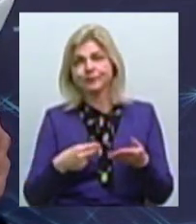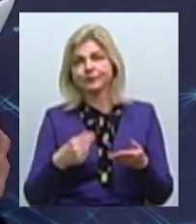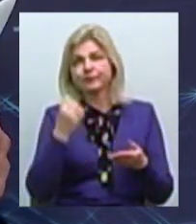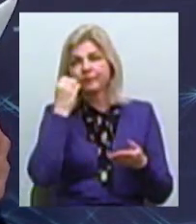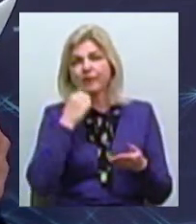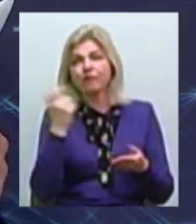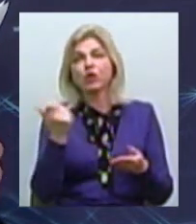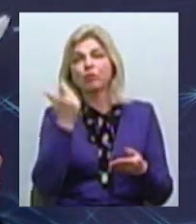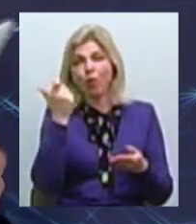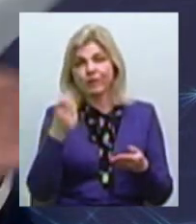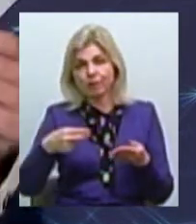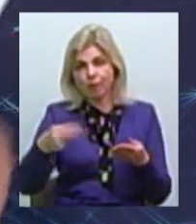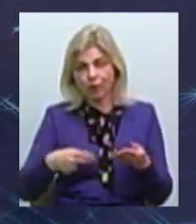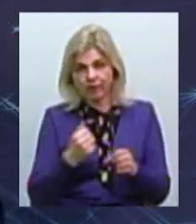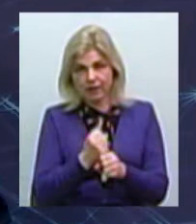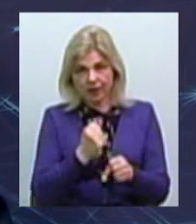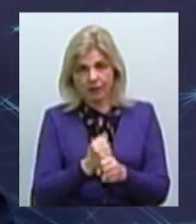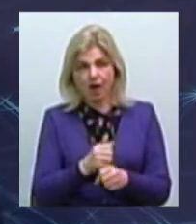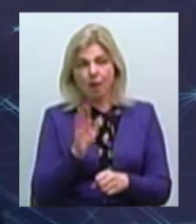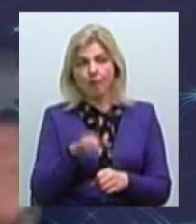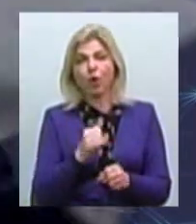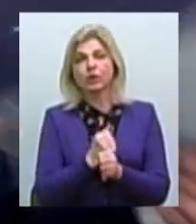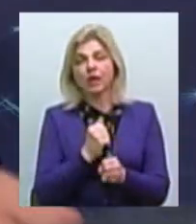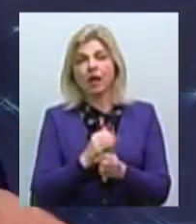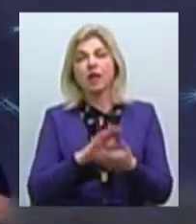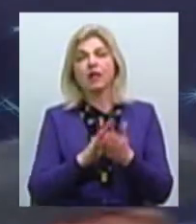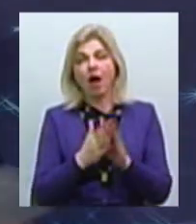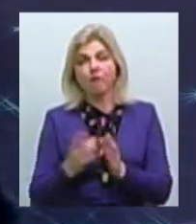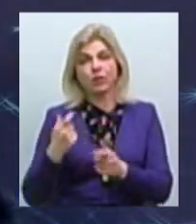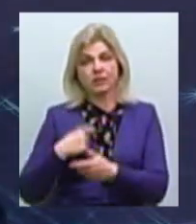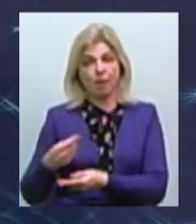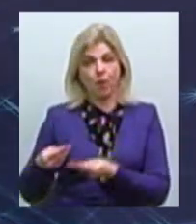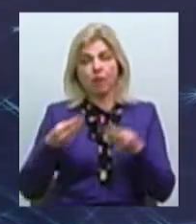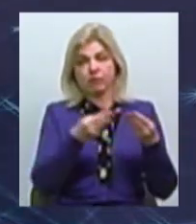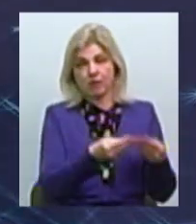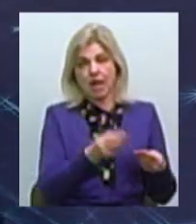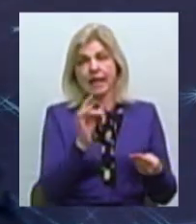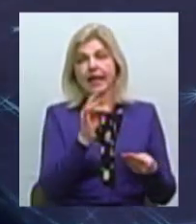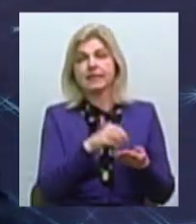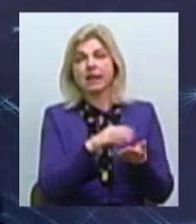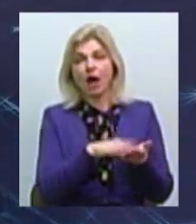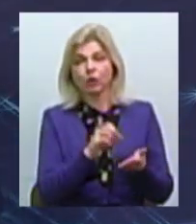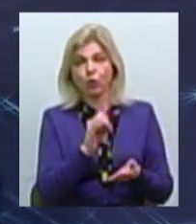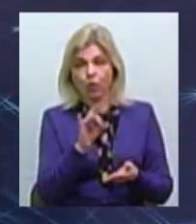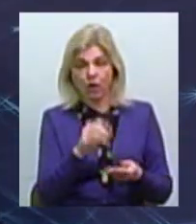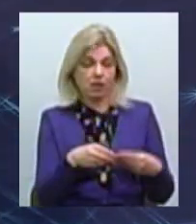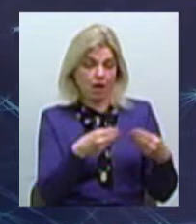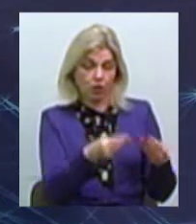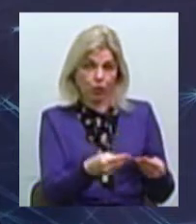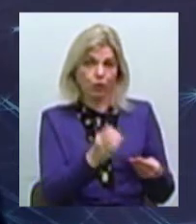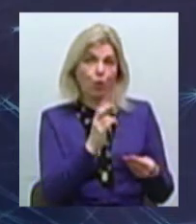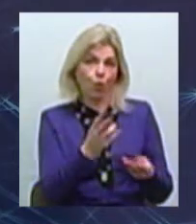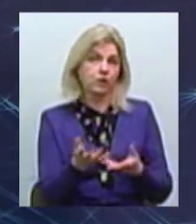собственника потом делают договор с собой приносят к регистратору вот дают ему он